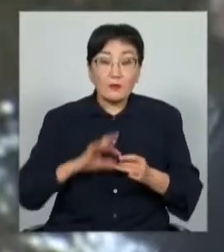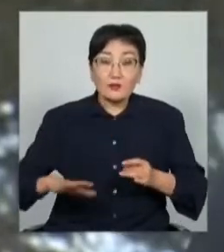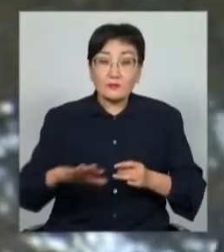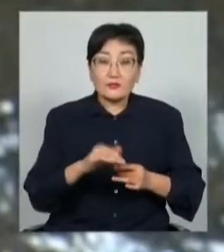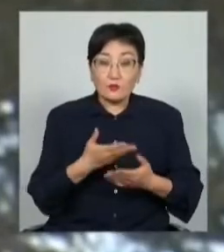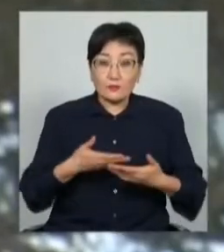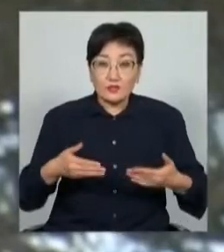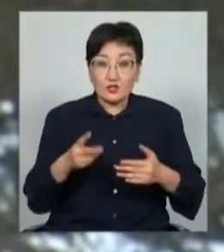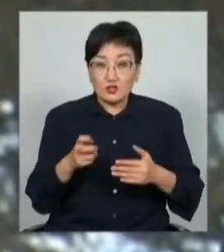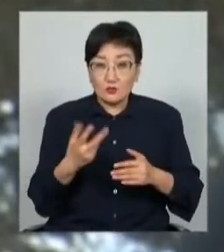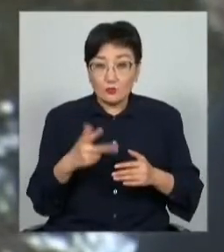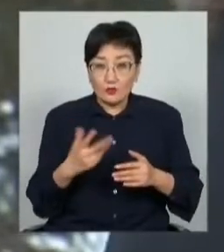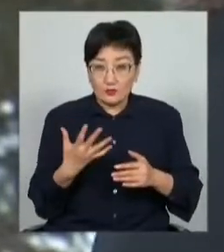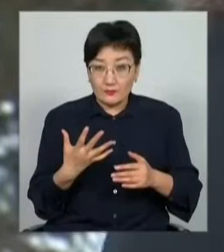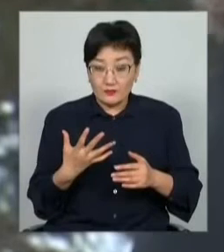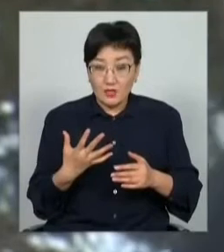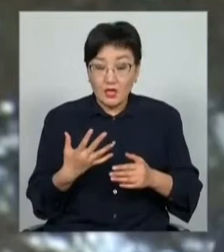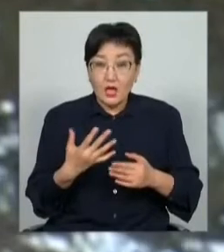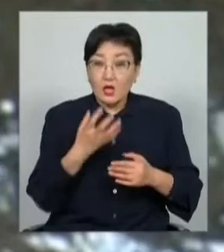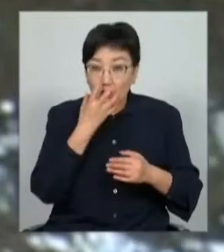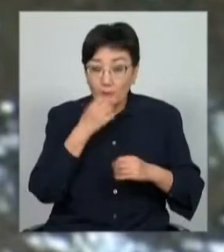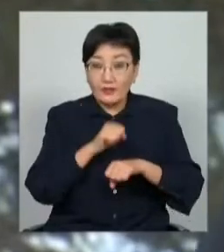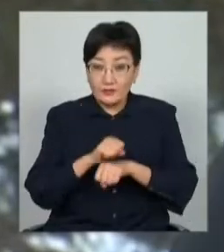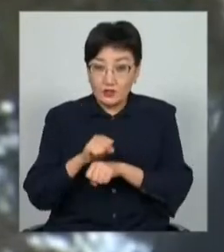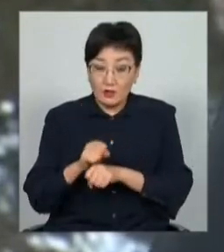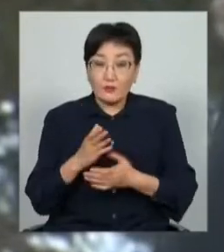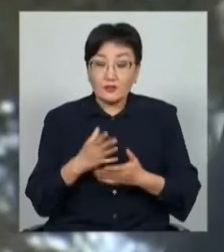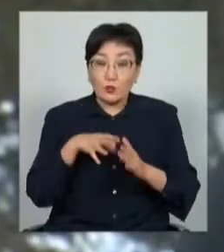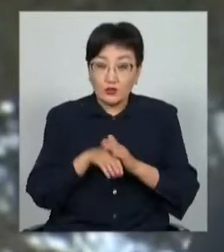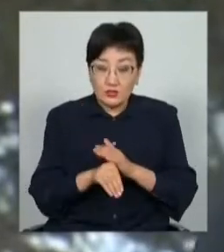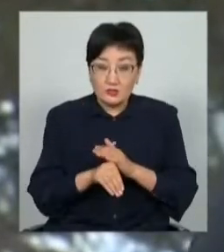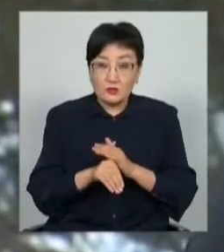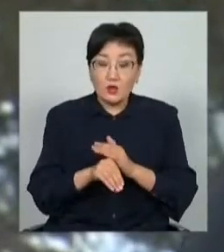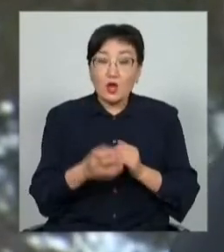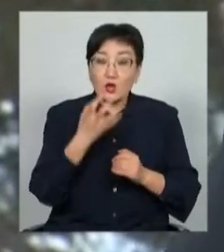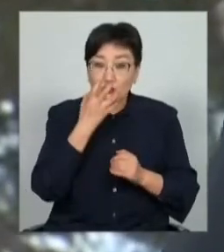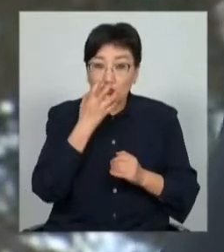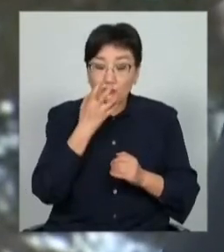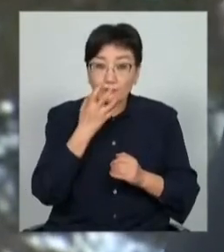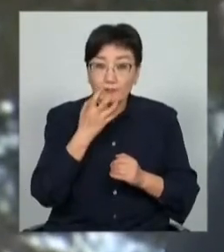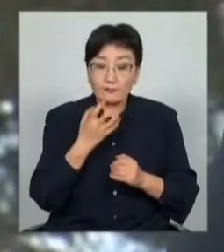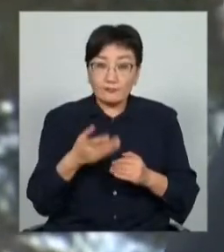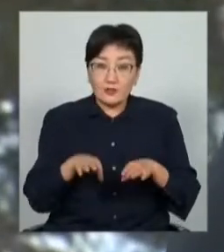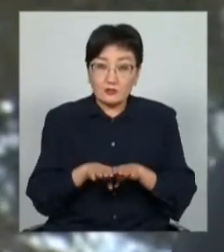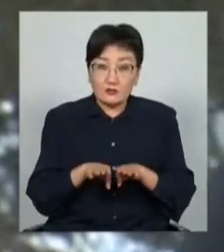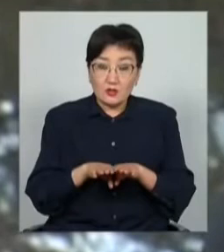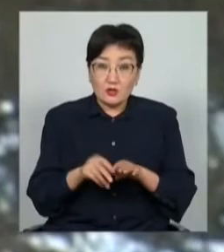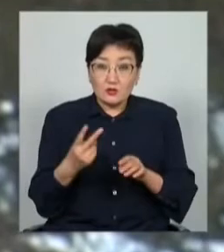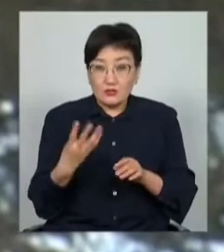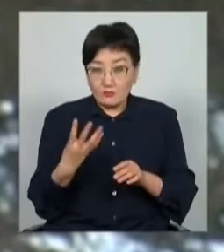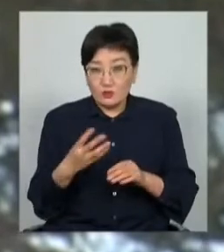бізде 235 аялдамасы бар. Оның ішінде теплый деген бір жабық. Ол